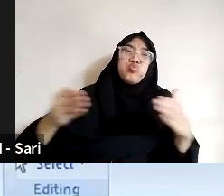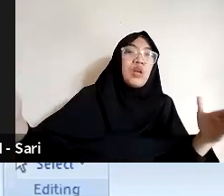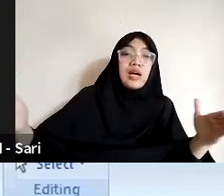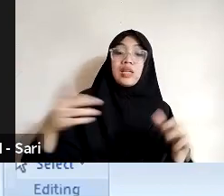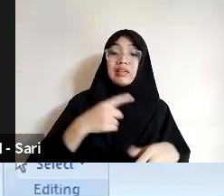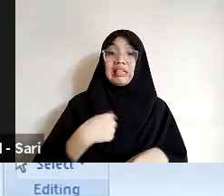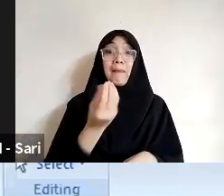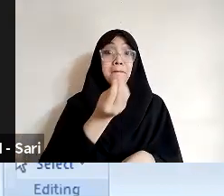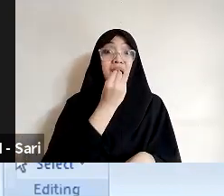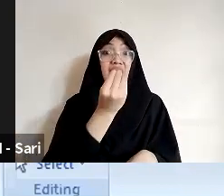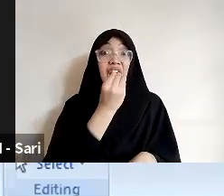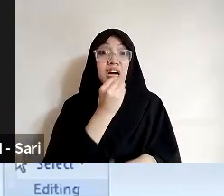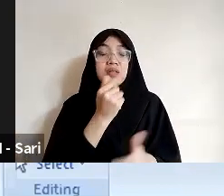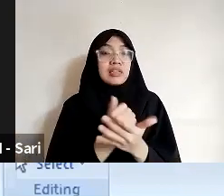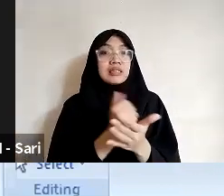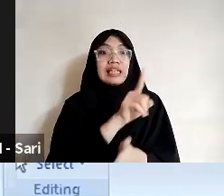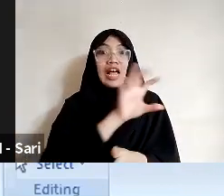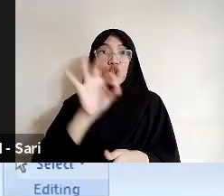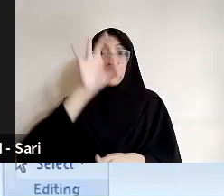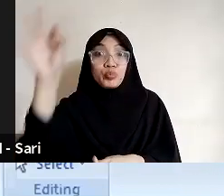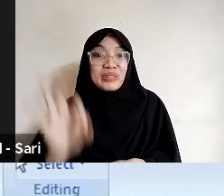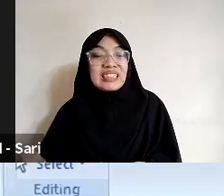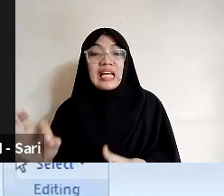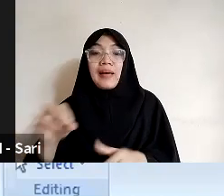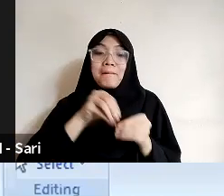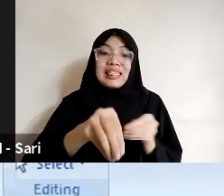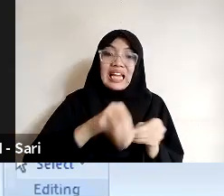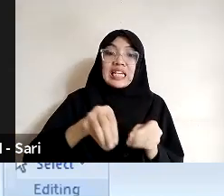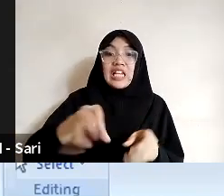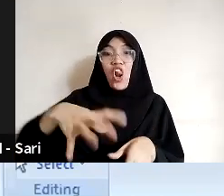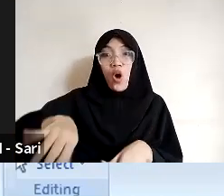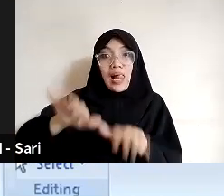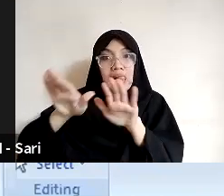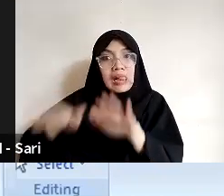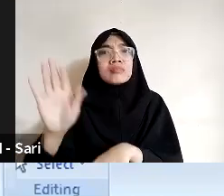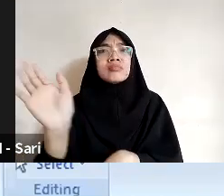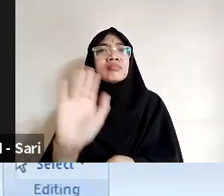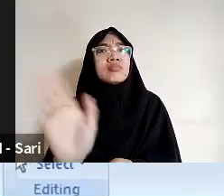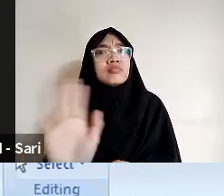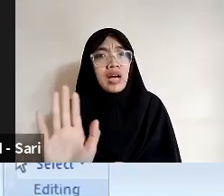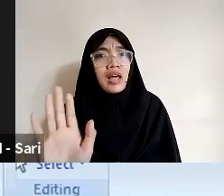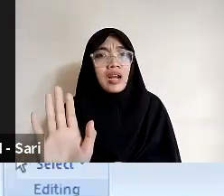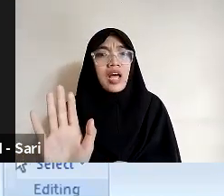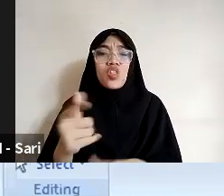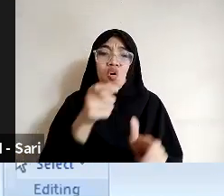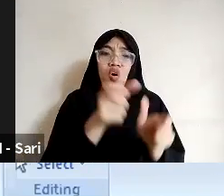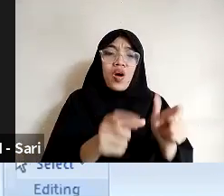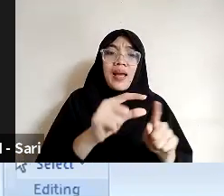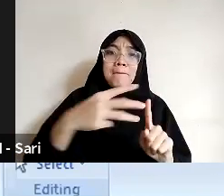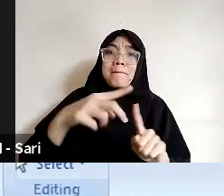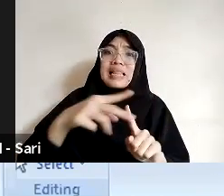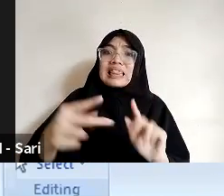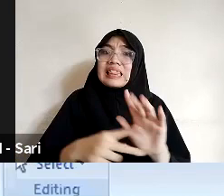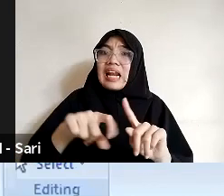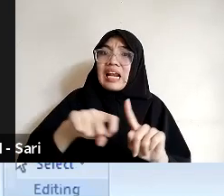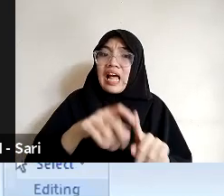sesungguhnya bukan 100% produksi petani lokal. Bukan 100% produksi peternak lokal. Bisa jadi ada ikutan